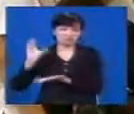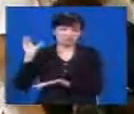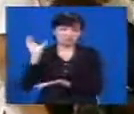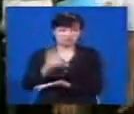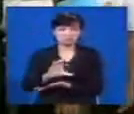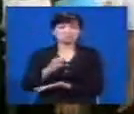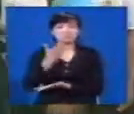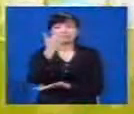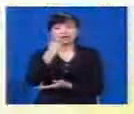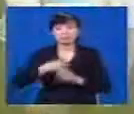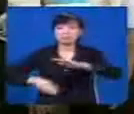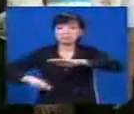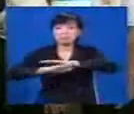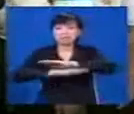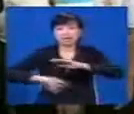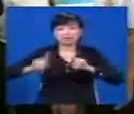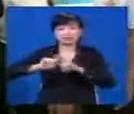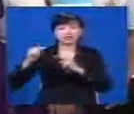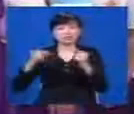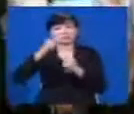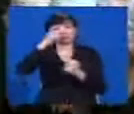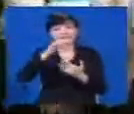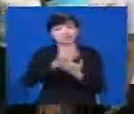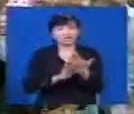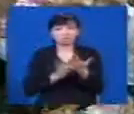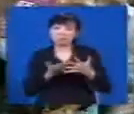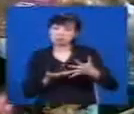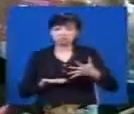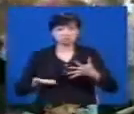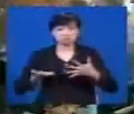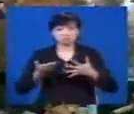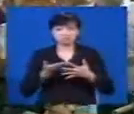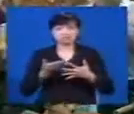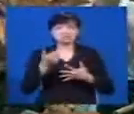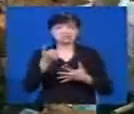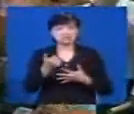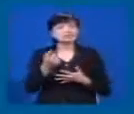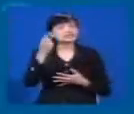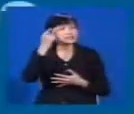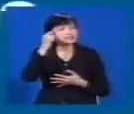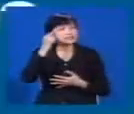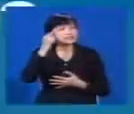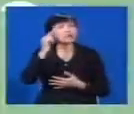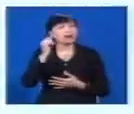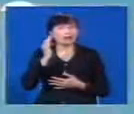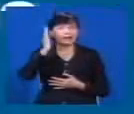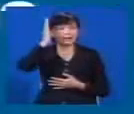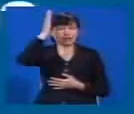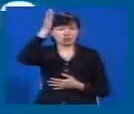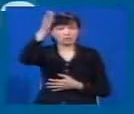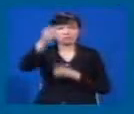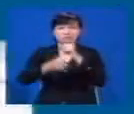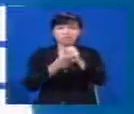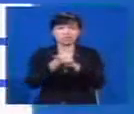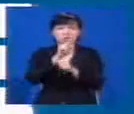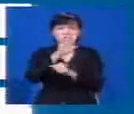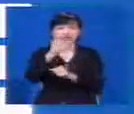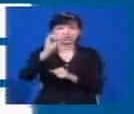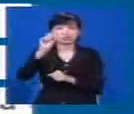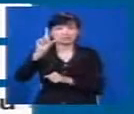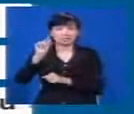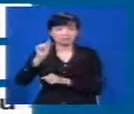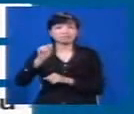และยกระดับพื้นฐานด้านต่างๆของประเทศในครั้งนี้และคาดว่าสร้างอนาคตไทย2020